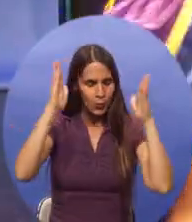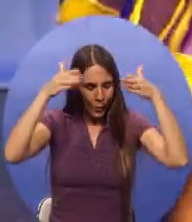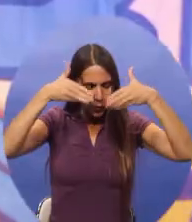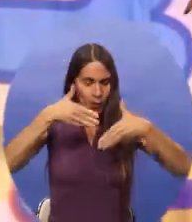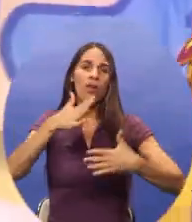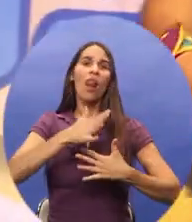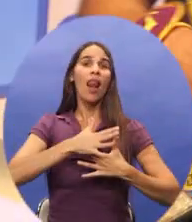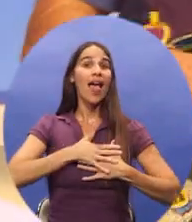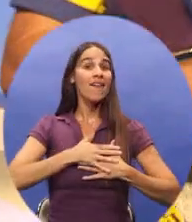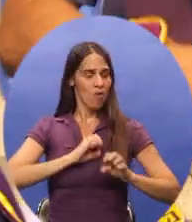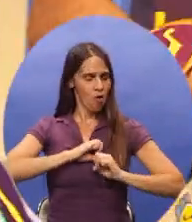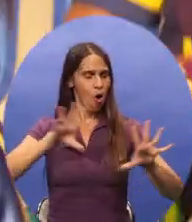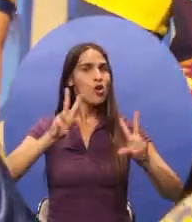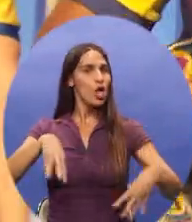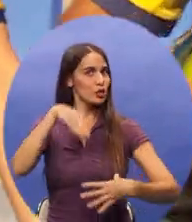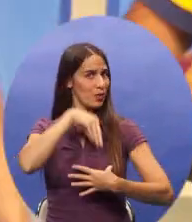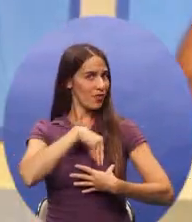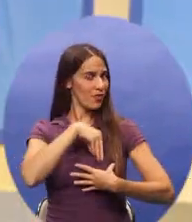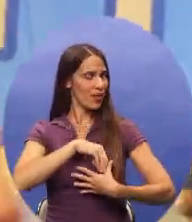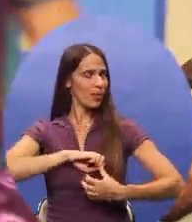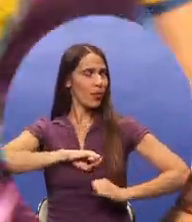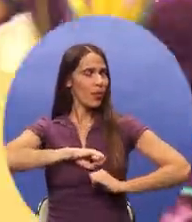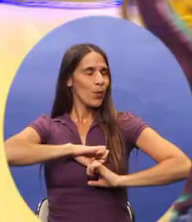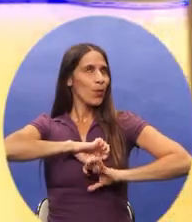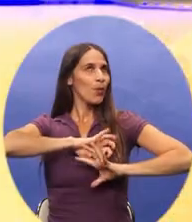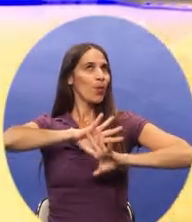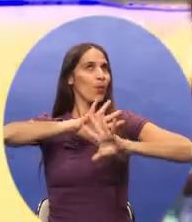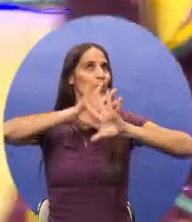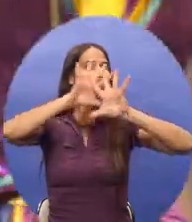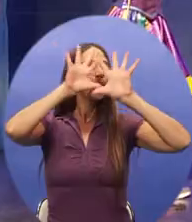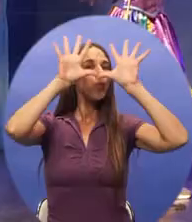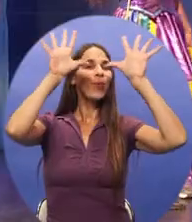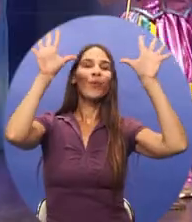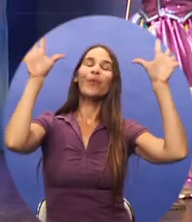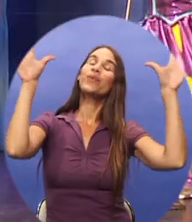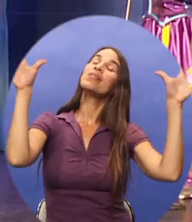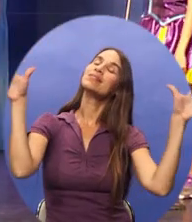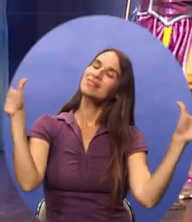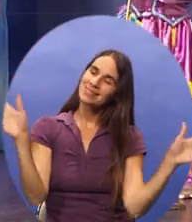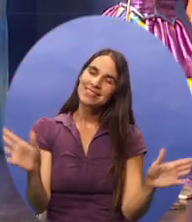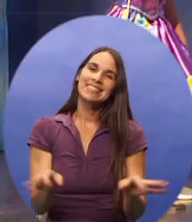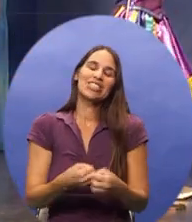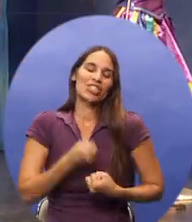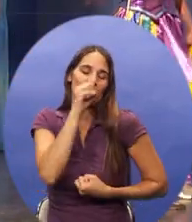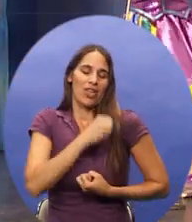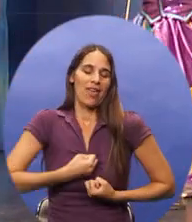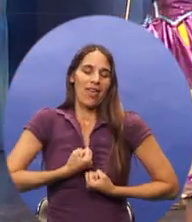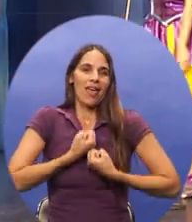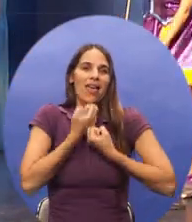תוך ליבך, אל האור בתוכך, יעלה אז כל בהיר ואיתו